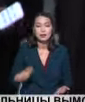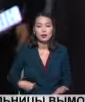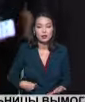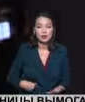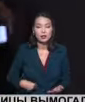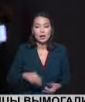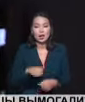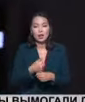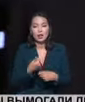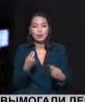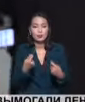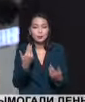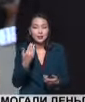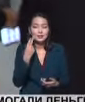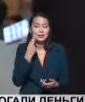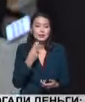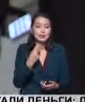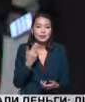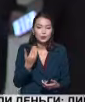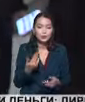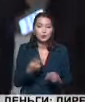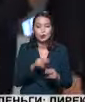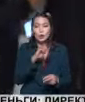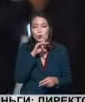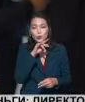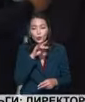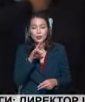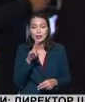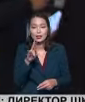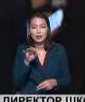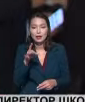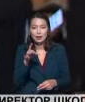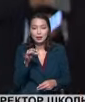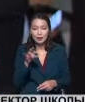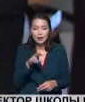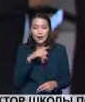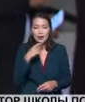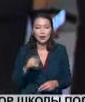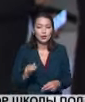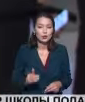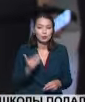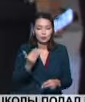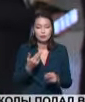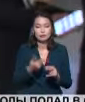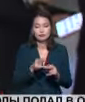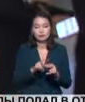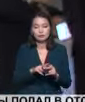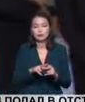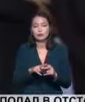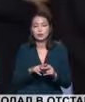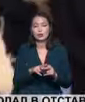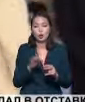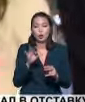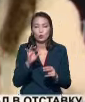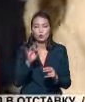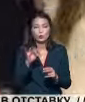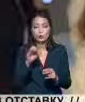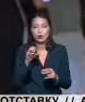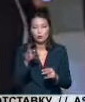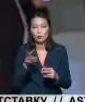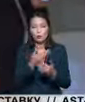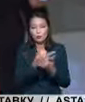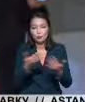EDF, китайская CNNC, южнокорейская KNCHP и российская компания Росатом. Да, ну конечно, как много было